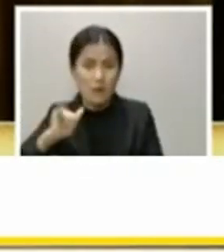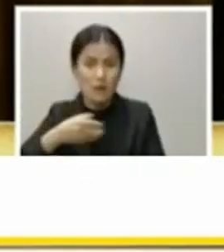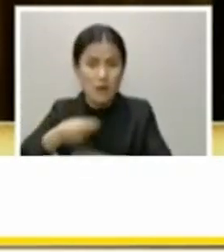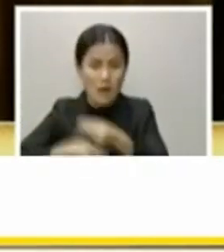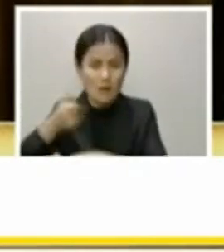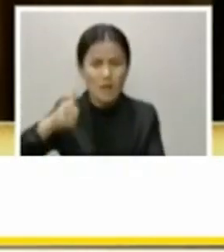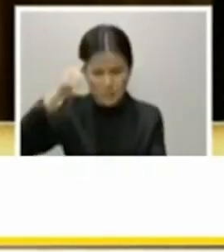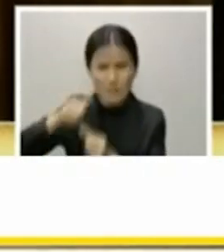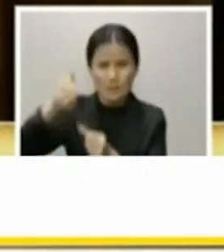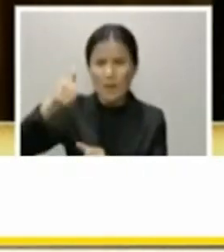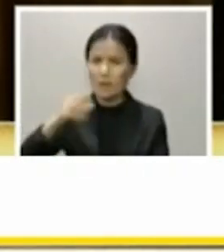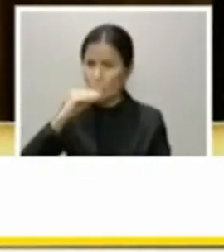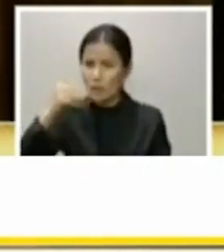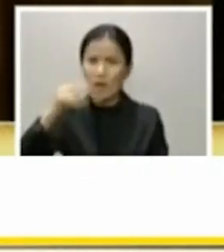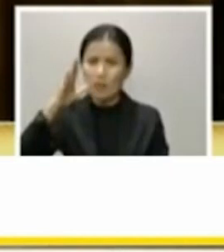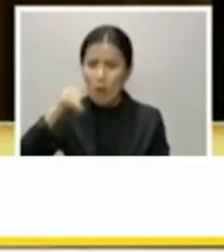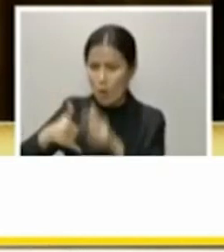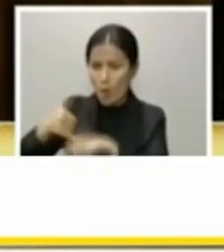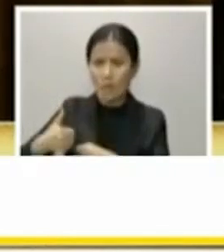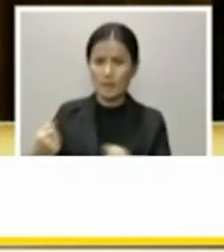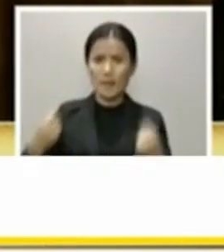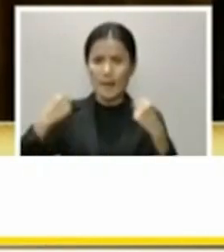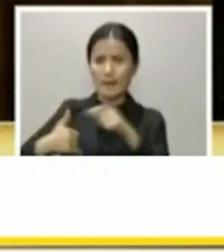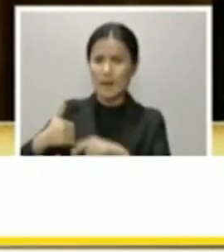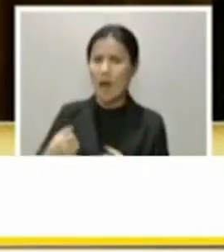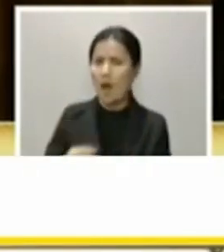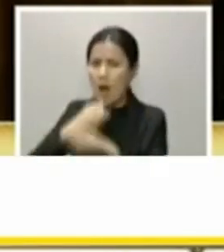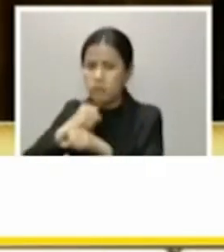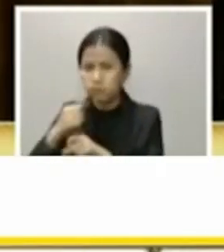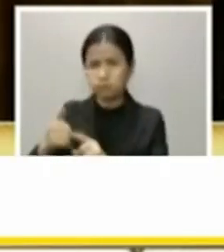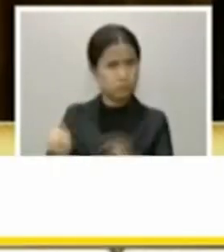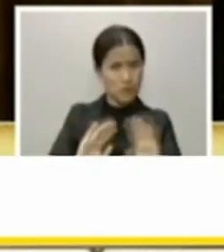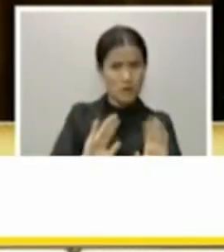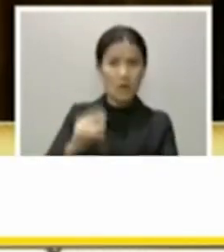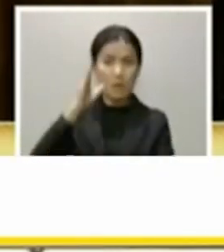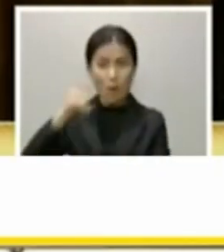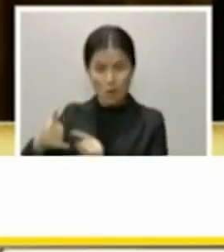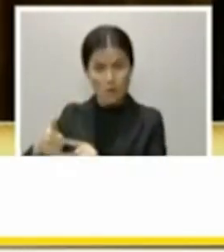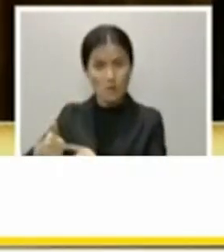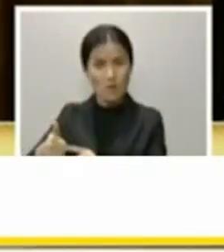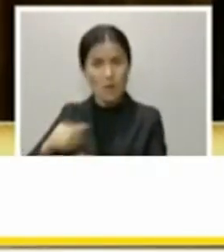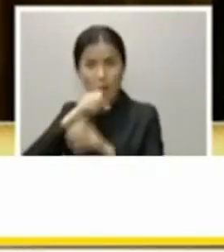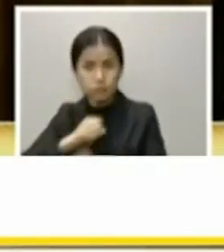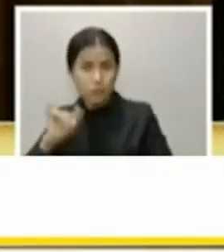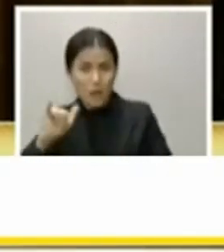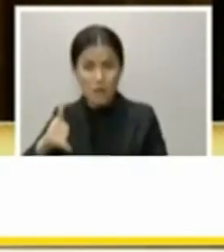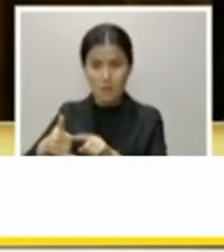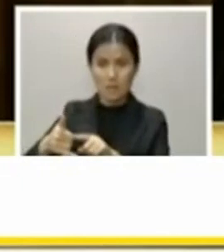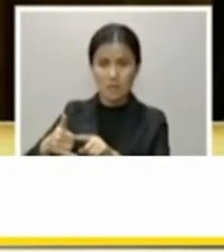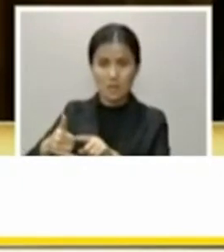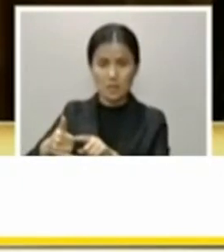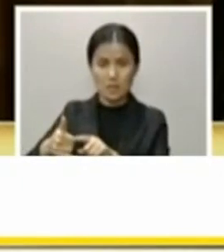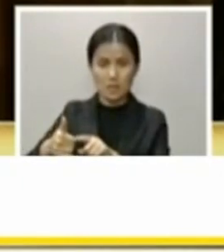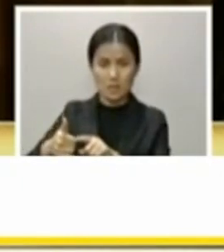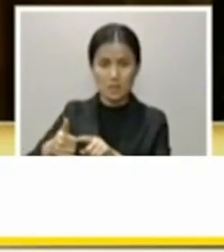ำได้พูดจาอะไรได้หมดนะเพราะนั้นท่านจะมาบอกพ่อผมแก่เกินไปก็ไม่รู้จะว่าไงแล้วก็เรื่องที่เขาไปท่านไปพู